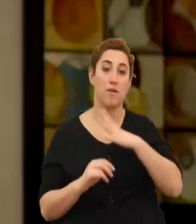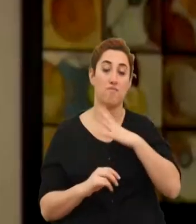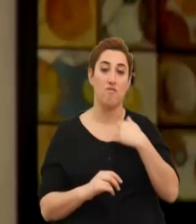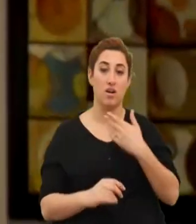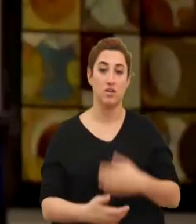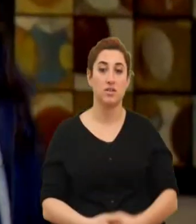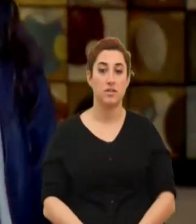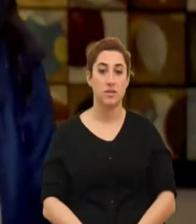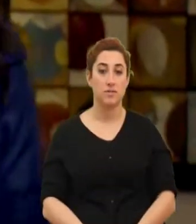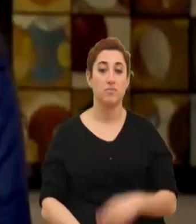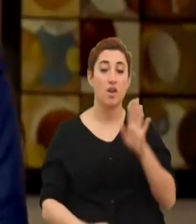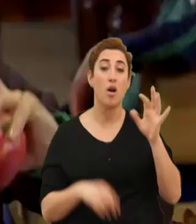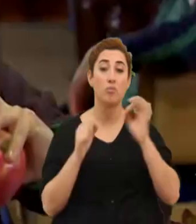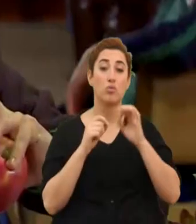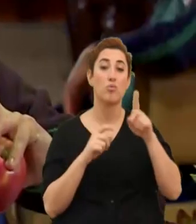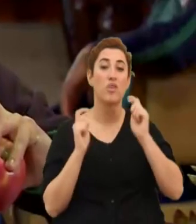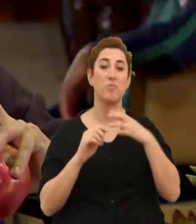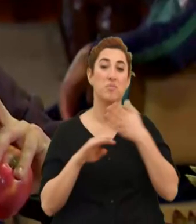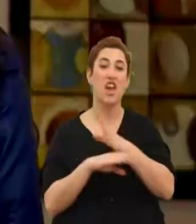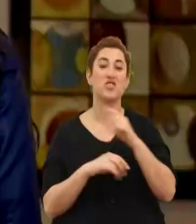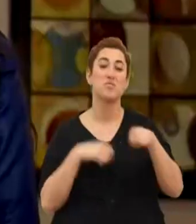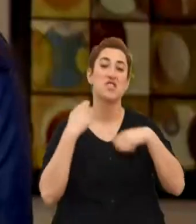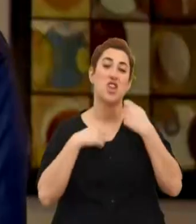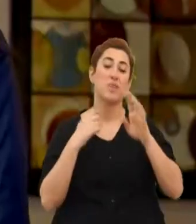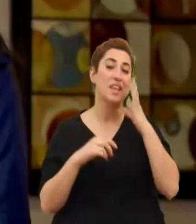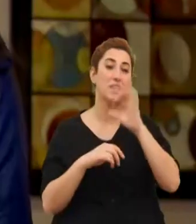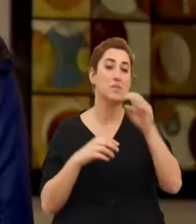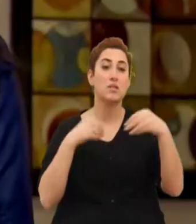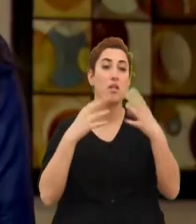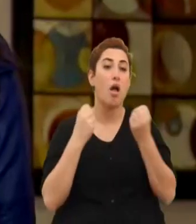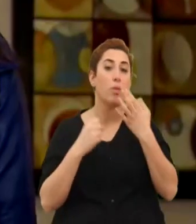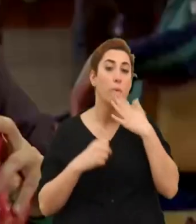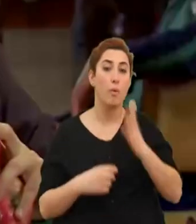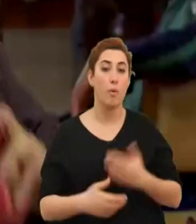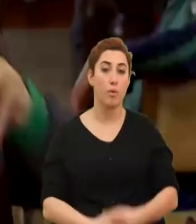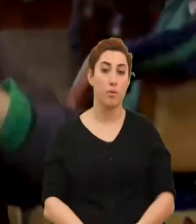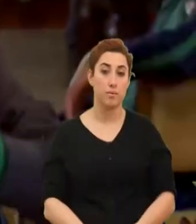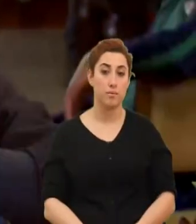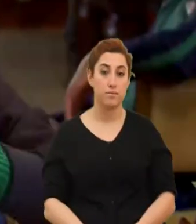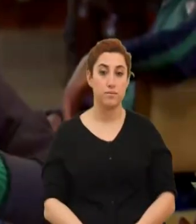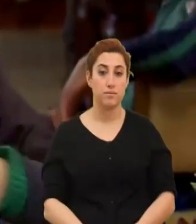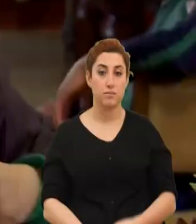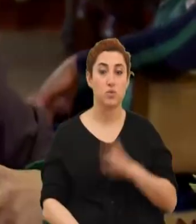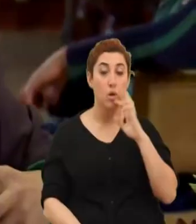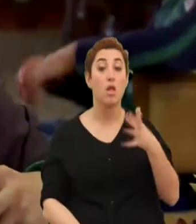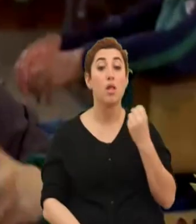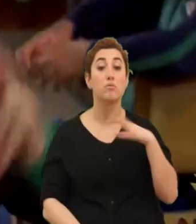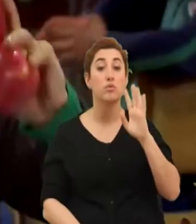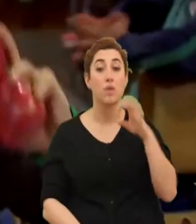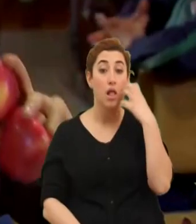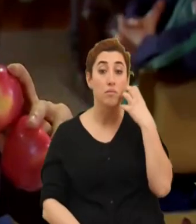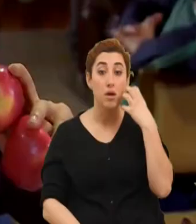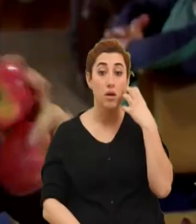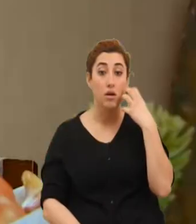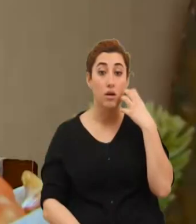var. Ya Burhan bu yaptığımız gerçekten saçmalık. Yani kimsenin satın aldığı falan yok. Soğan almıyor musunuz?